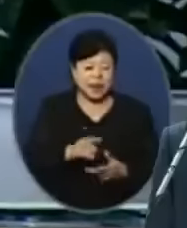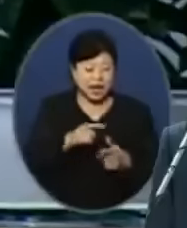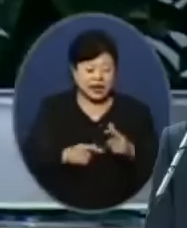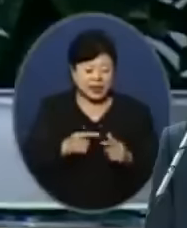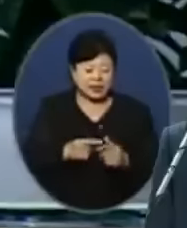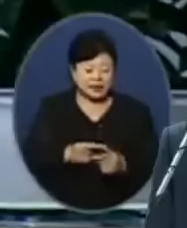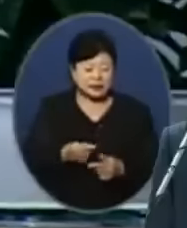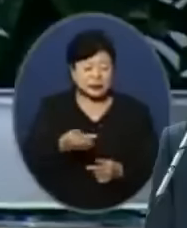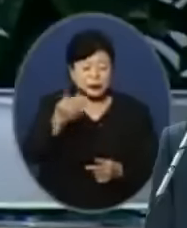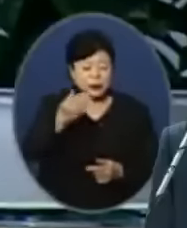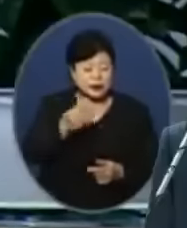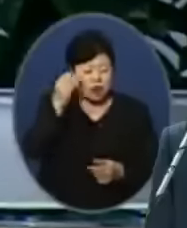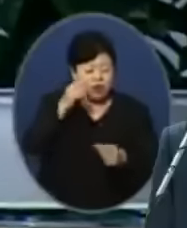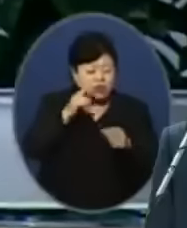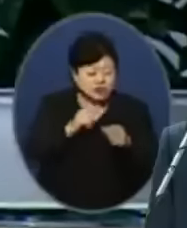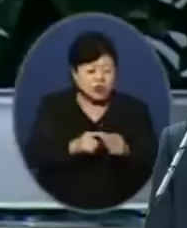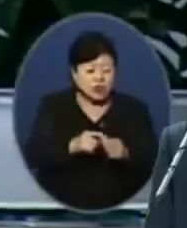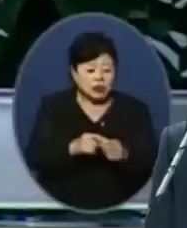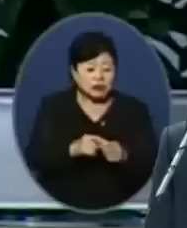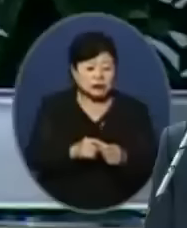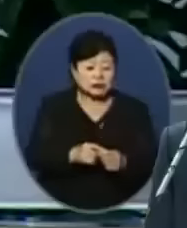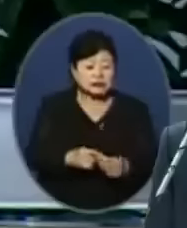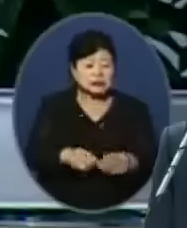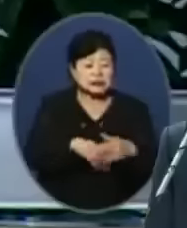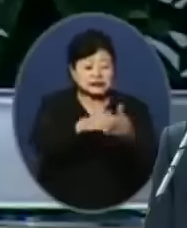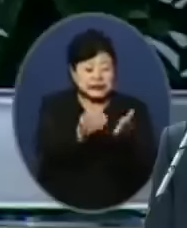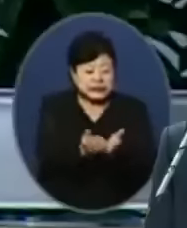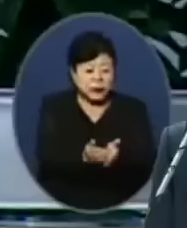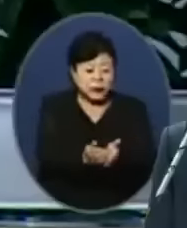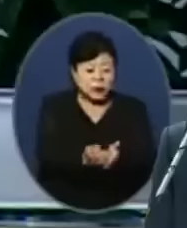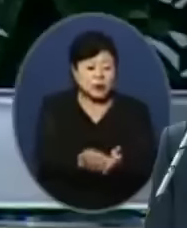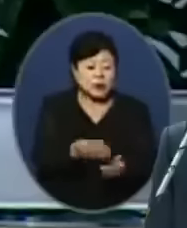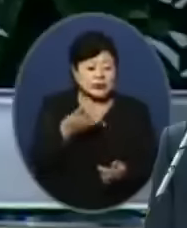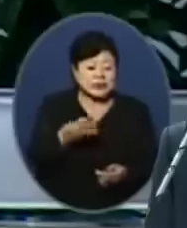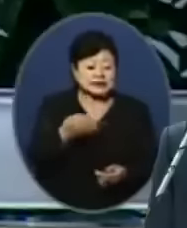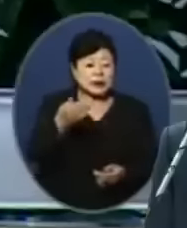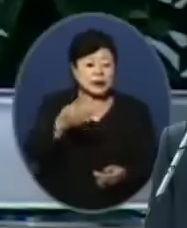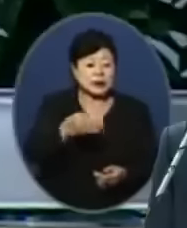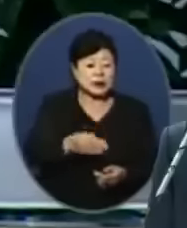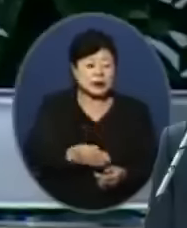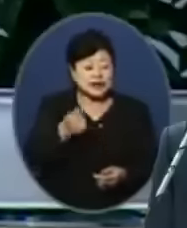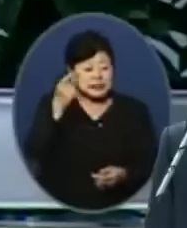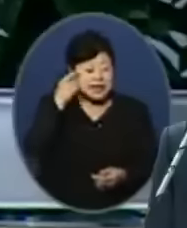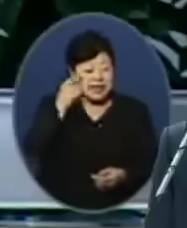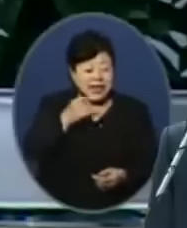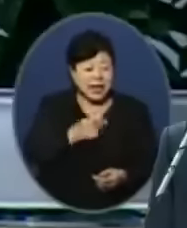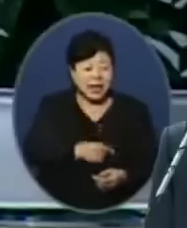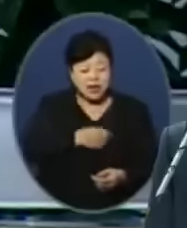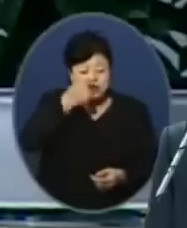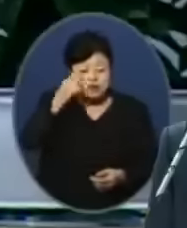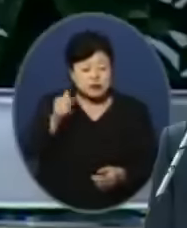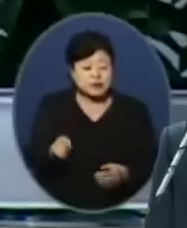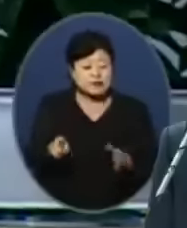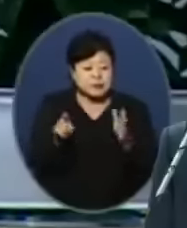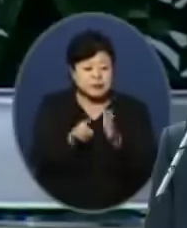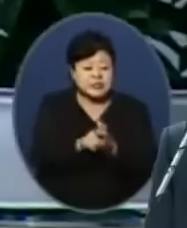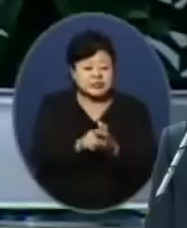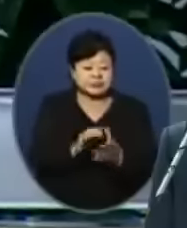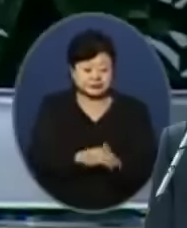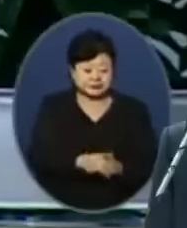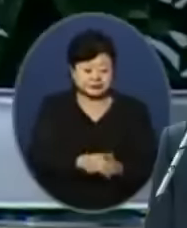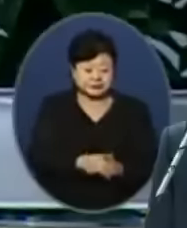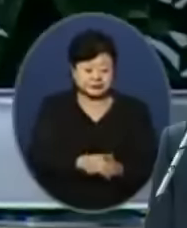넘어서 영적인 4차원인 것입니다. 4차원은 생각과 꿈과 믿음과 말이 4차원에 들어가는 것입니다.